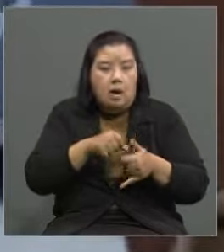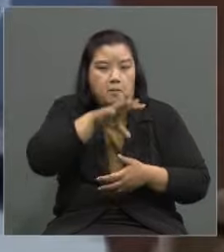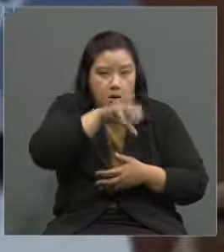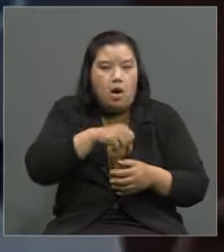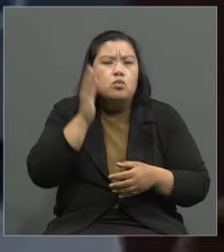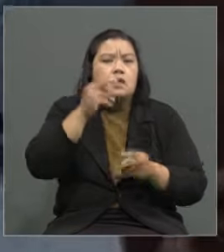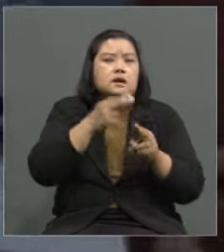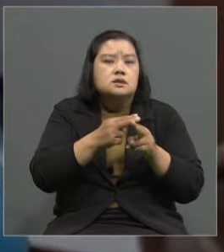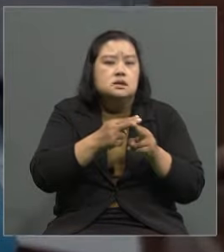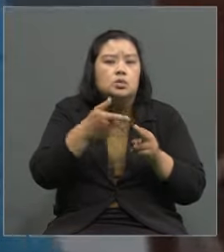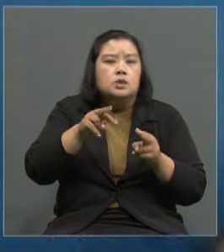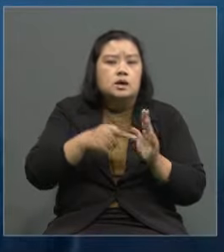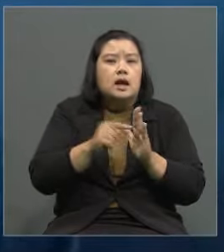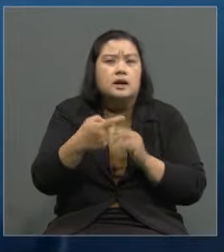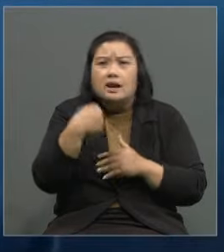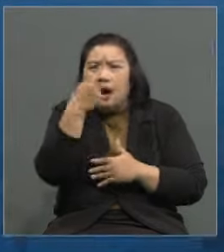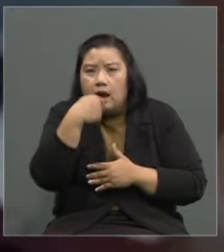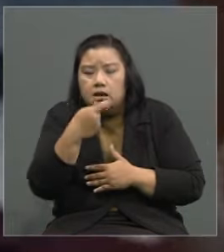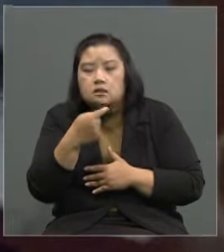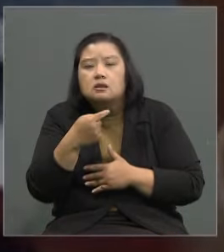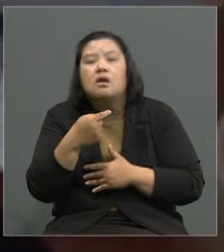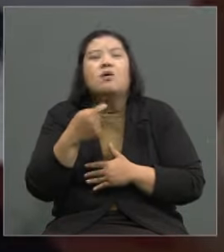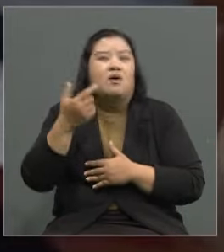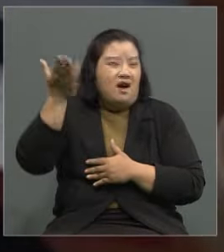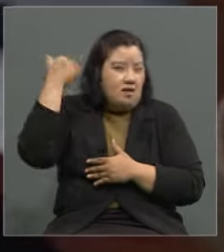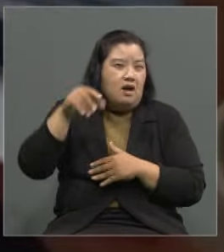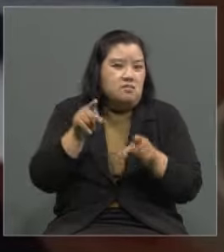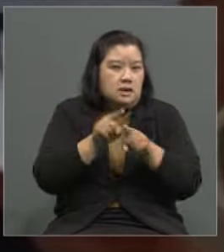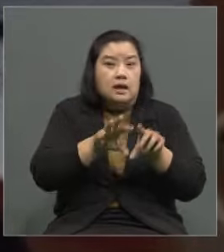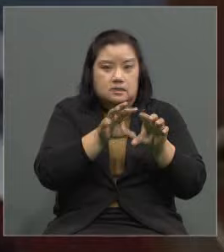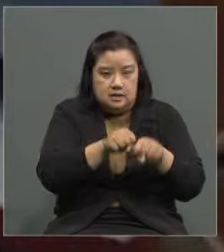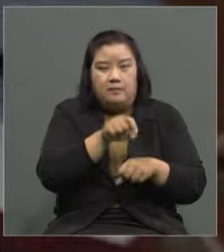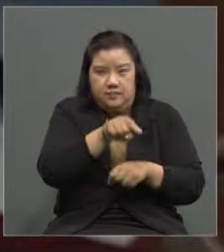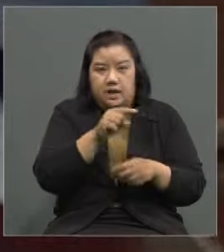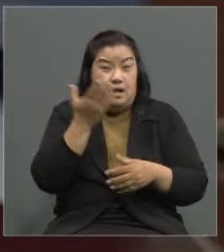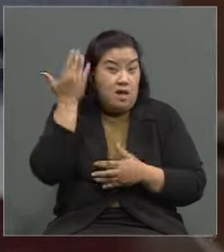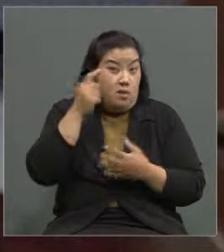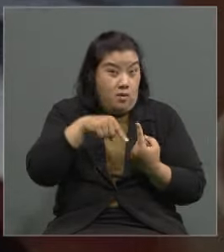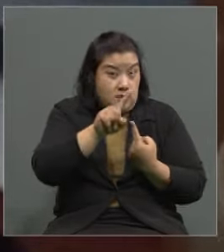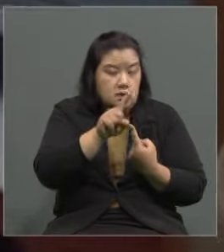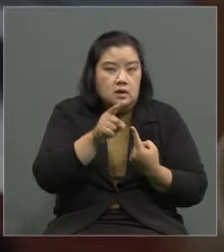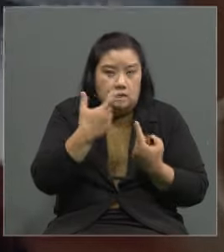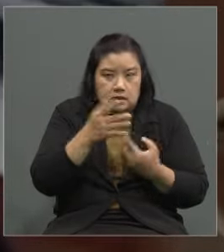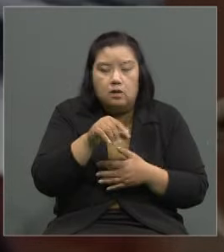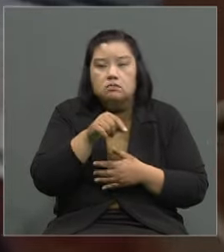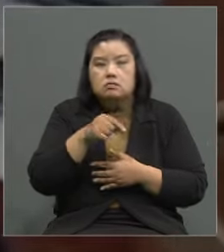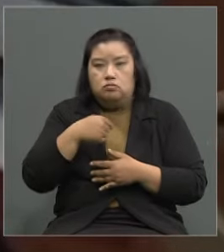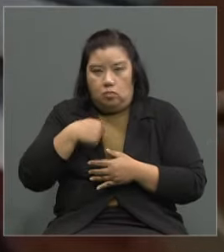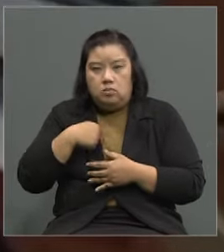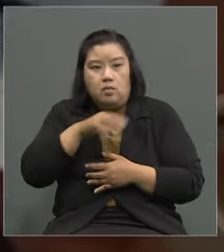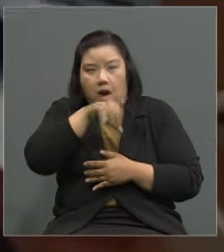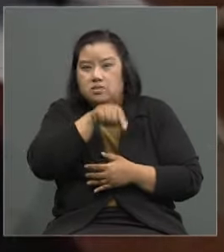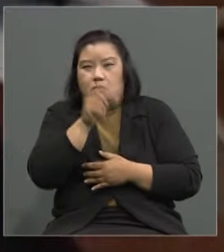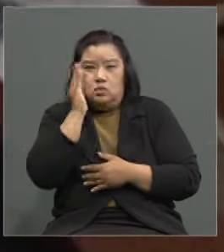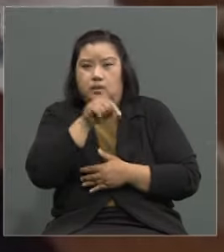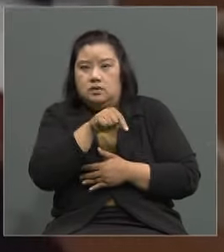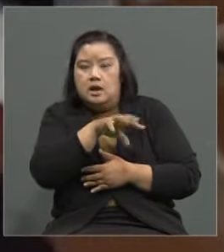วีรทัศน์คือใครก็คือคนที่เป็นข่าวก่อนหน้านี้ว่าไปจับมาได้นี่แหละเอาข้อมูลมาเพื่อ 1เลยจะ